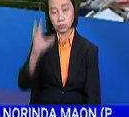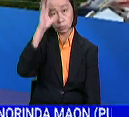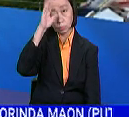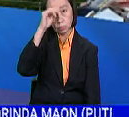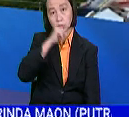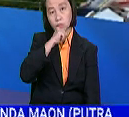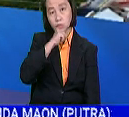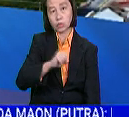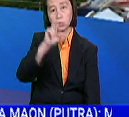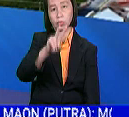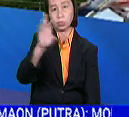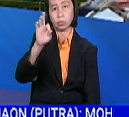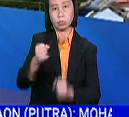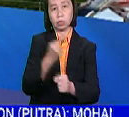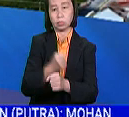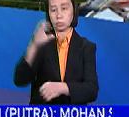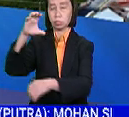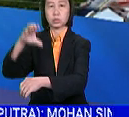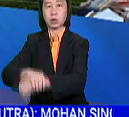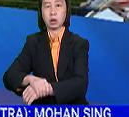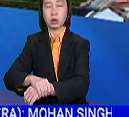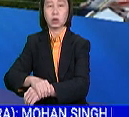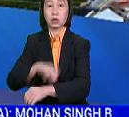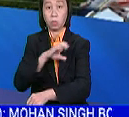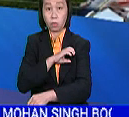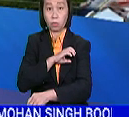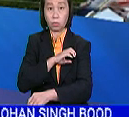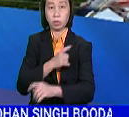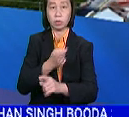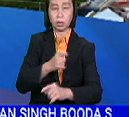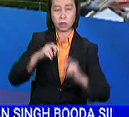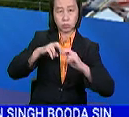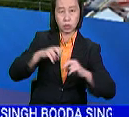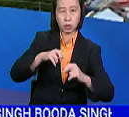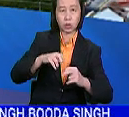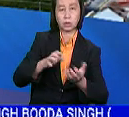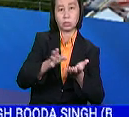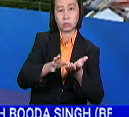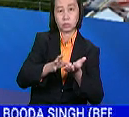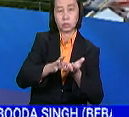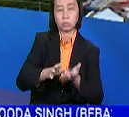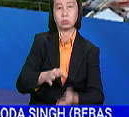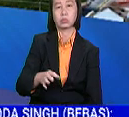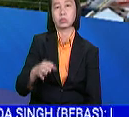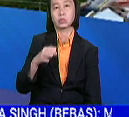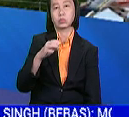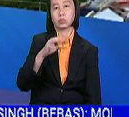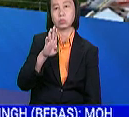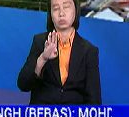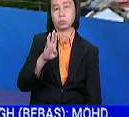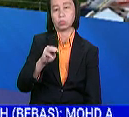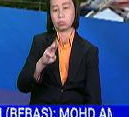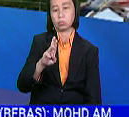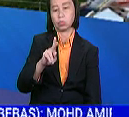berusia 29 tahun ditahan pasukan polis dari bahagian siasatan jenayah narkotik Ibu pejabat daerah muka